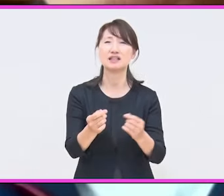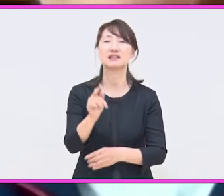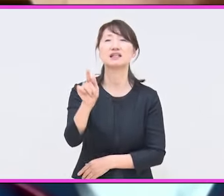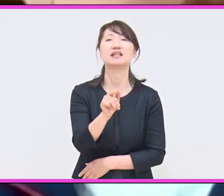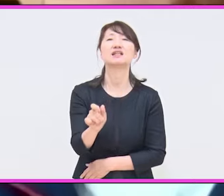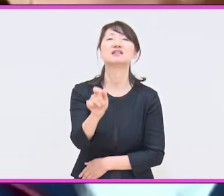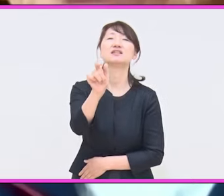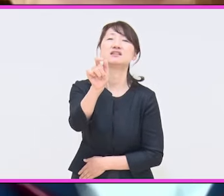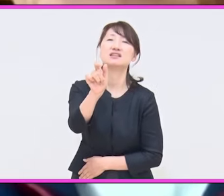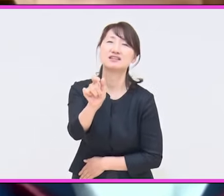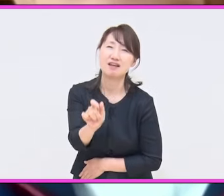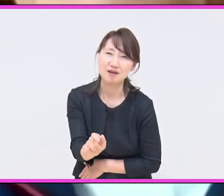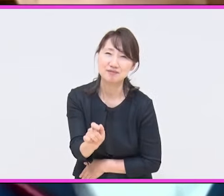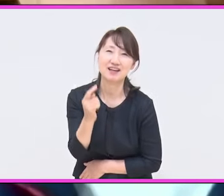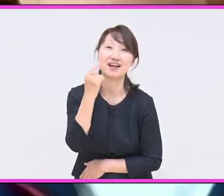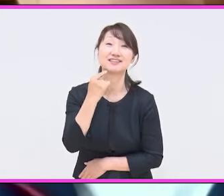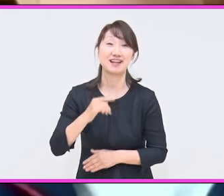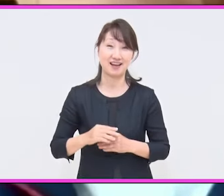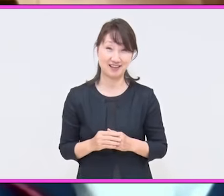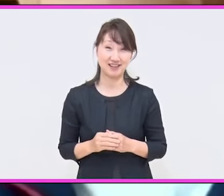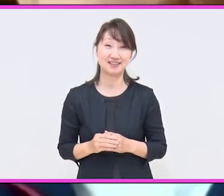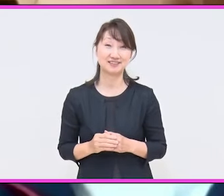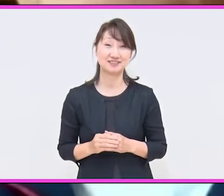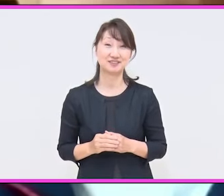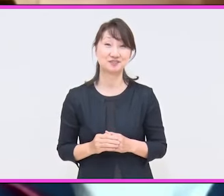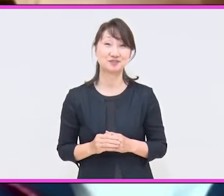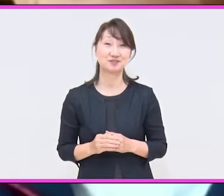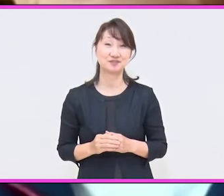we're one people. And